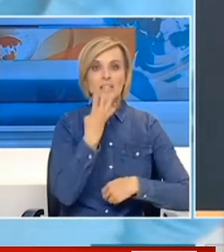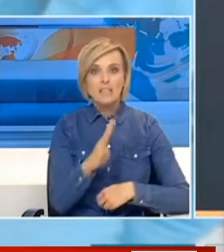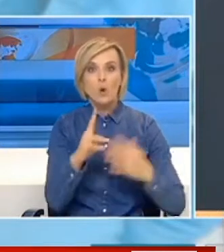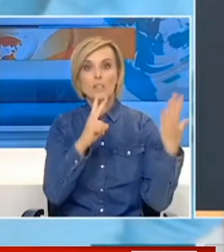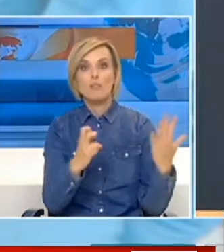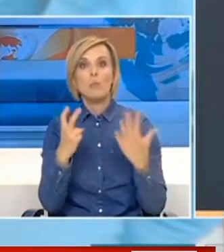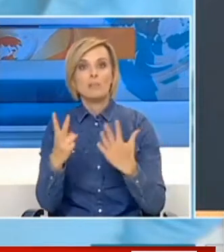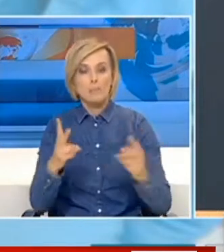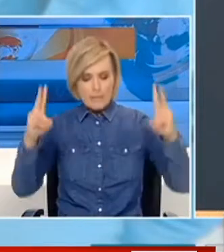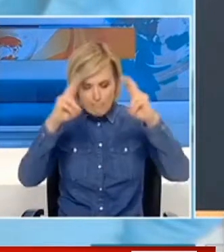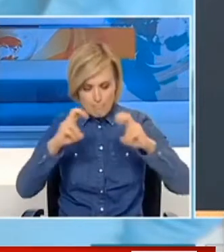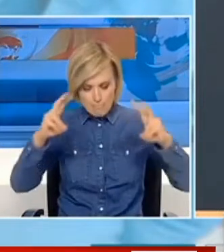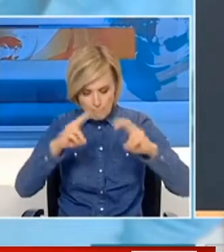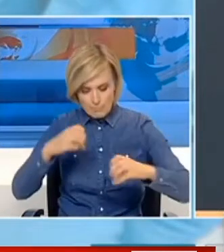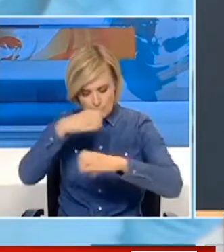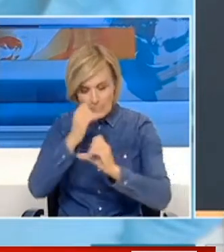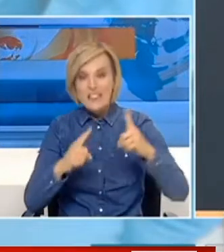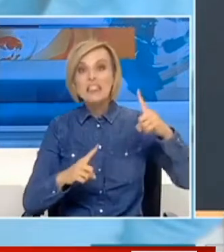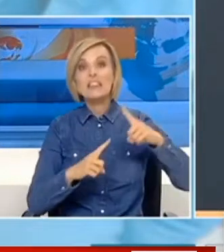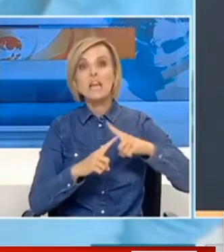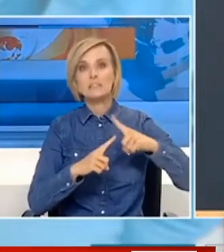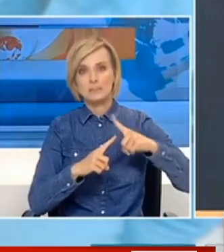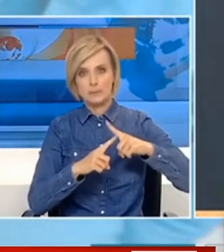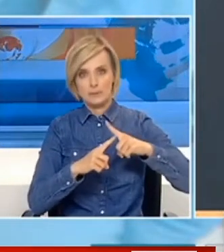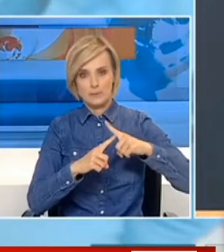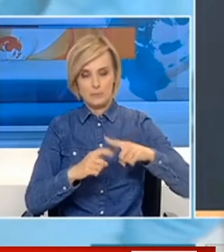13.477 διαγνωστικά τεστ.